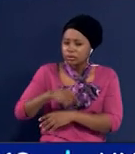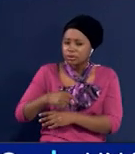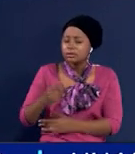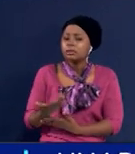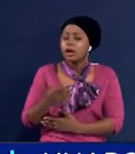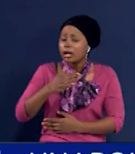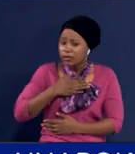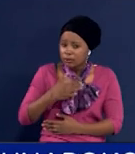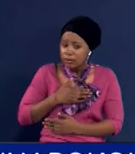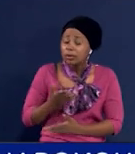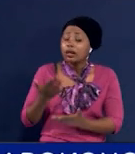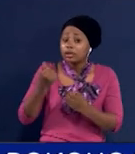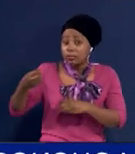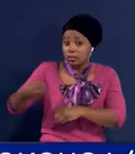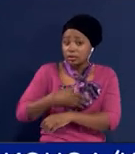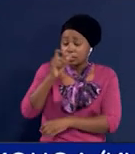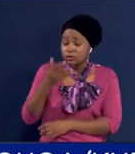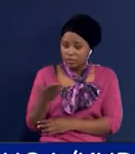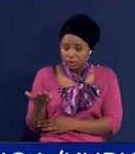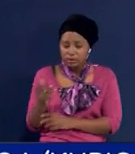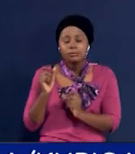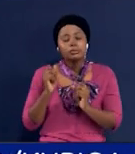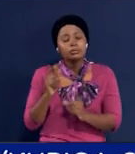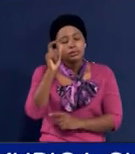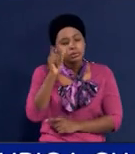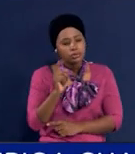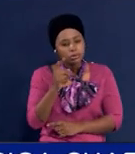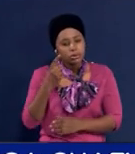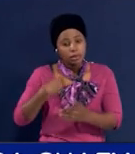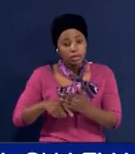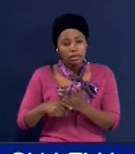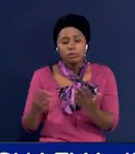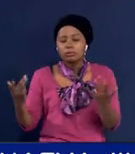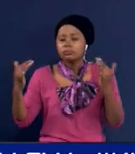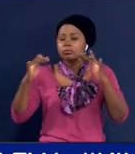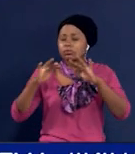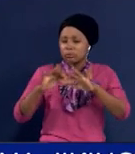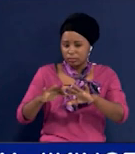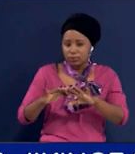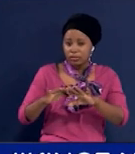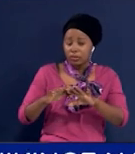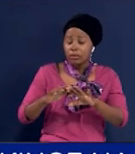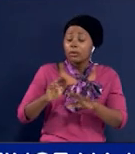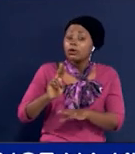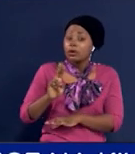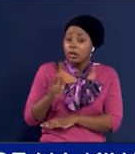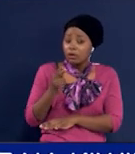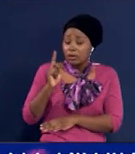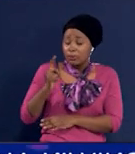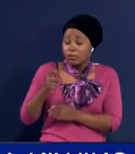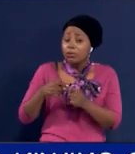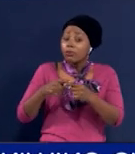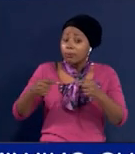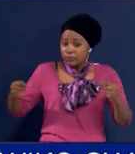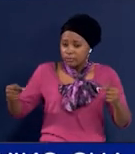kupiga chafya ataweza kumwambukiza mwingine. Lakini kwa watu ambao wanakuwa hapo kwenye mikusanyiko, watu ambao wanakuwa hapo umbali wa karibu